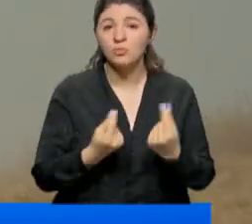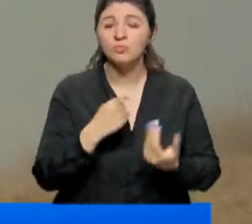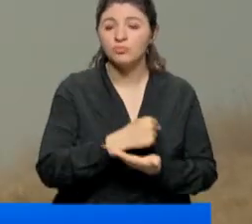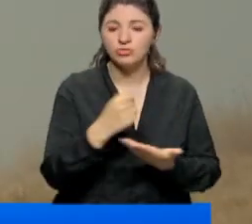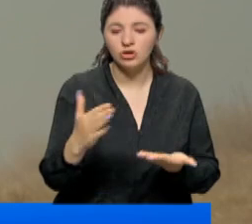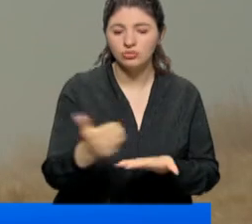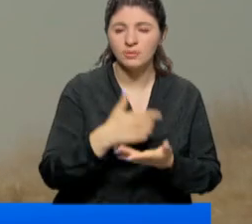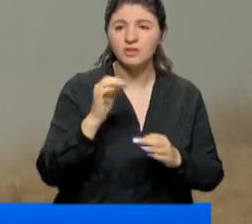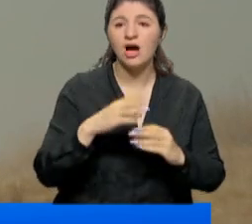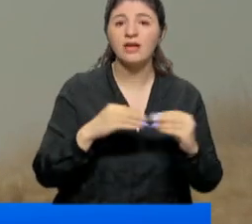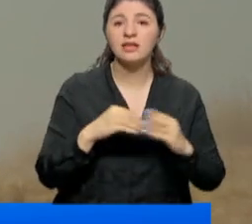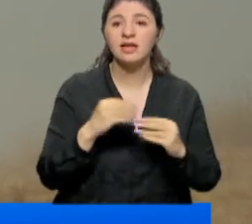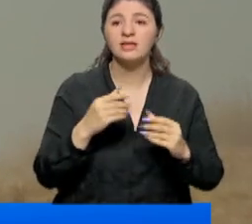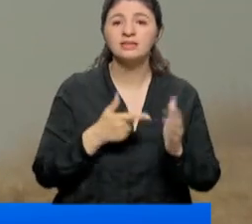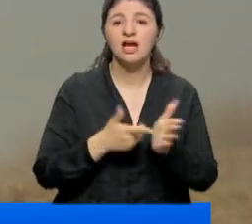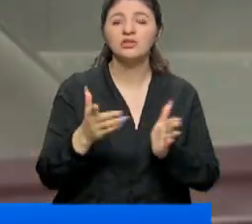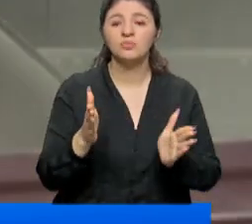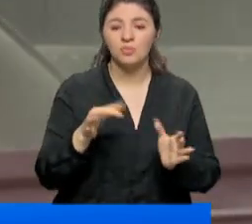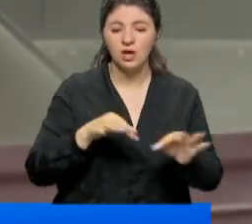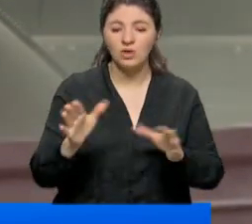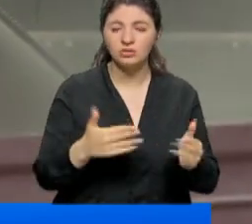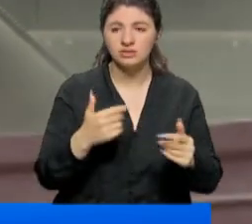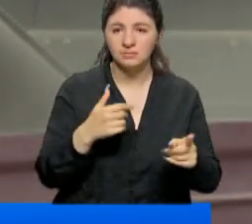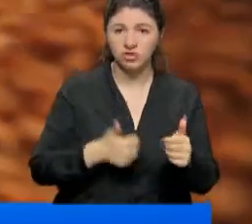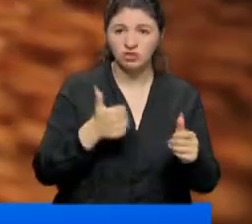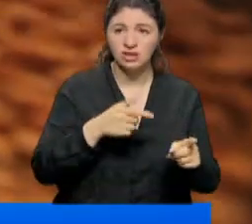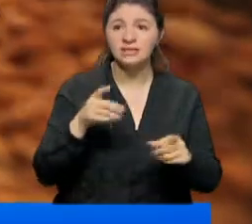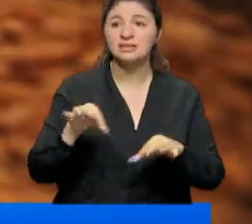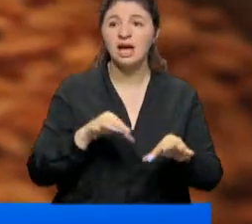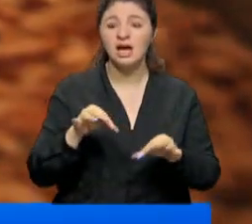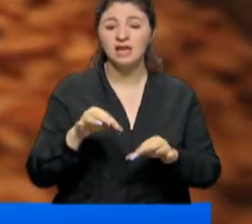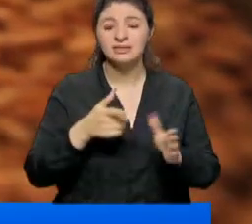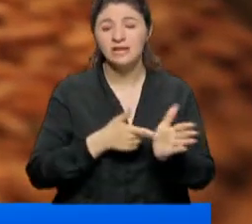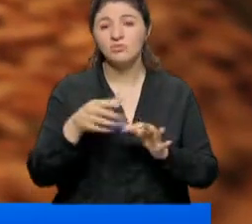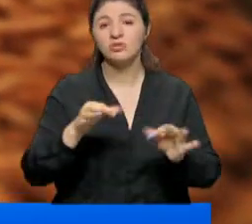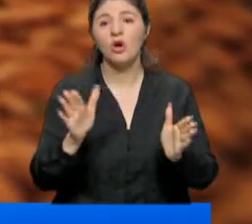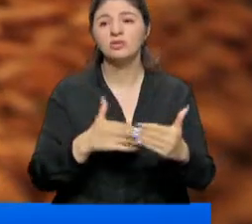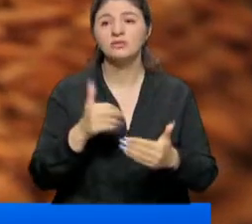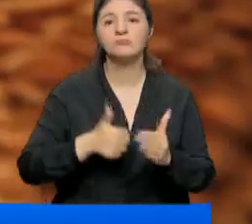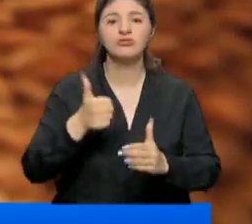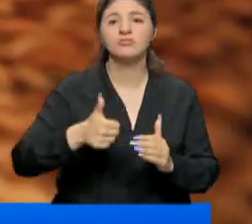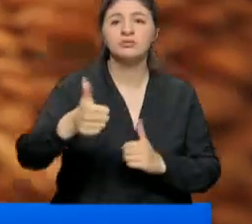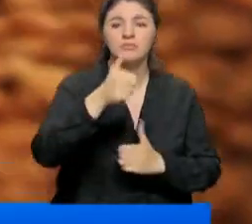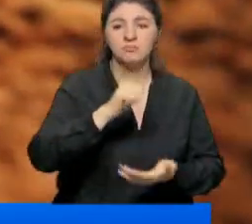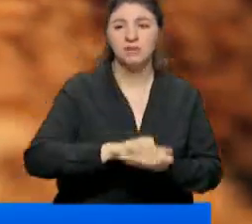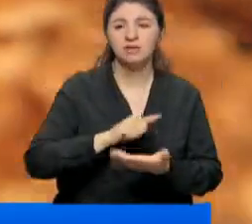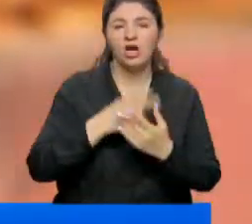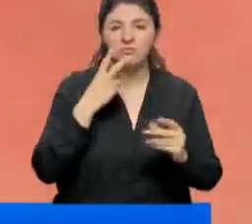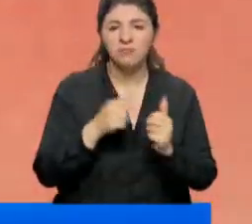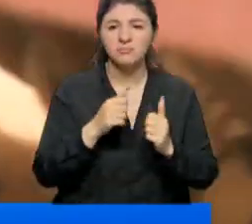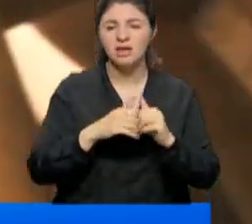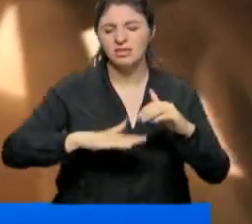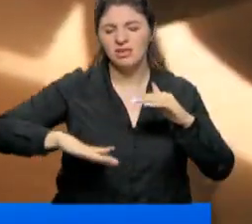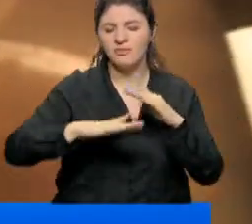buğday hasadına başlanan Adana'nın Ziraat Mühendisleri Odası başkanıyla Ziraat Mühendisleri odaları başkanları ortak basın açıklamasıyla taban